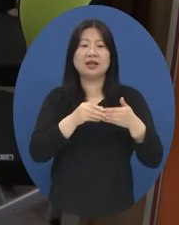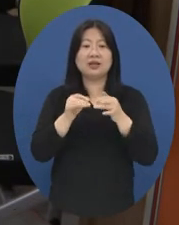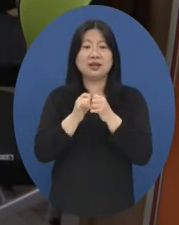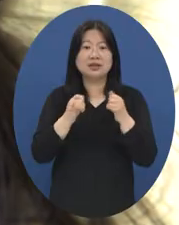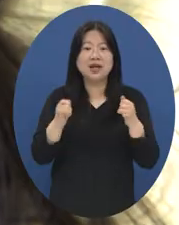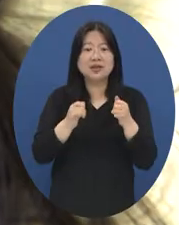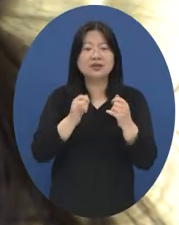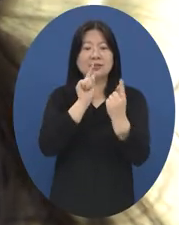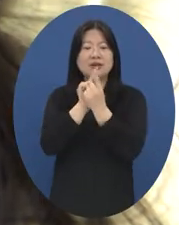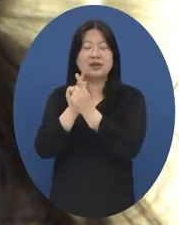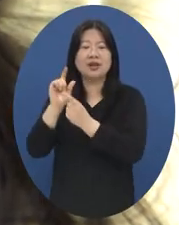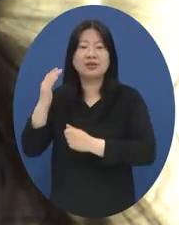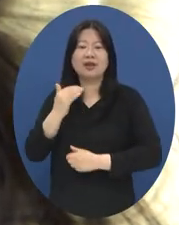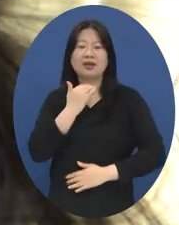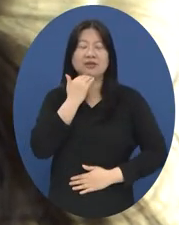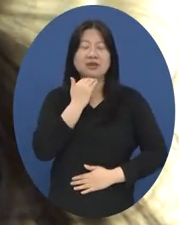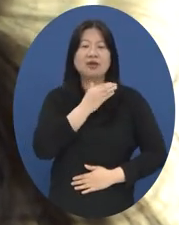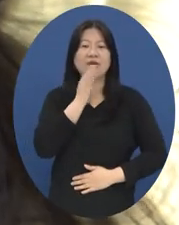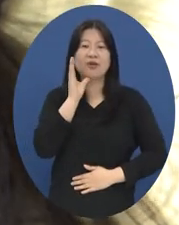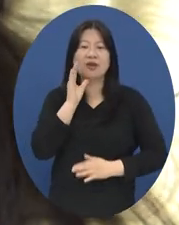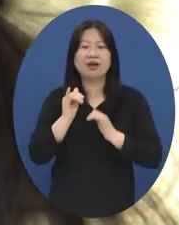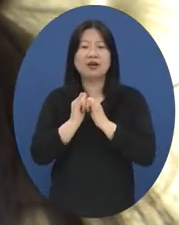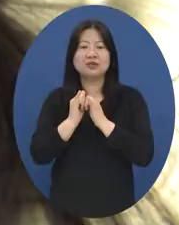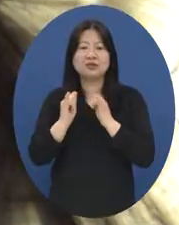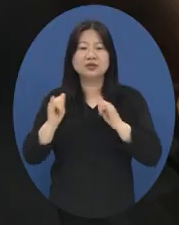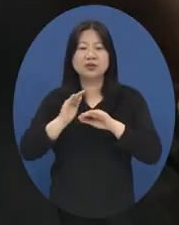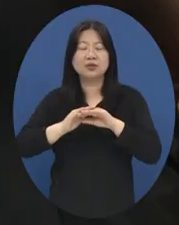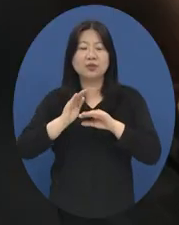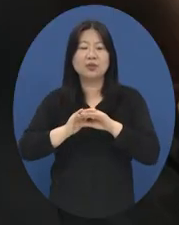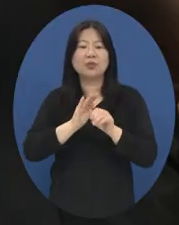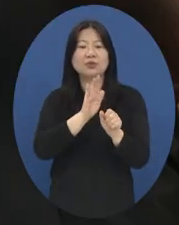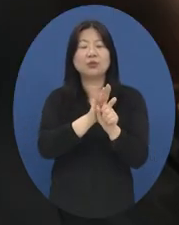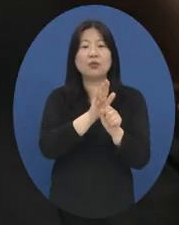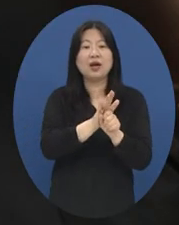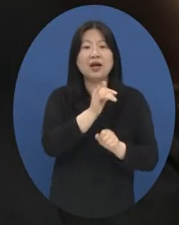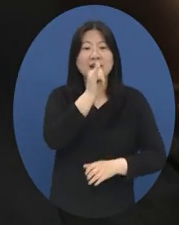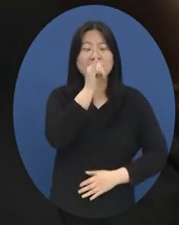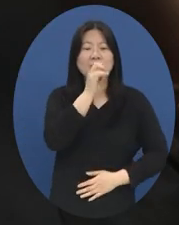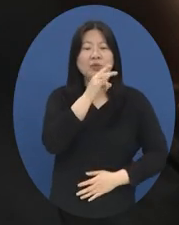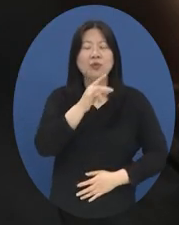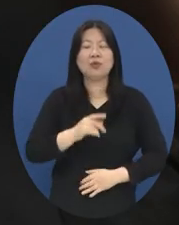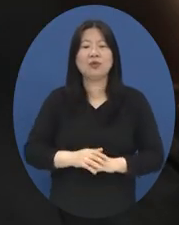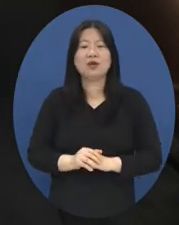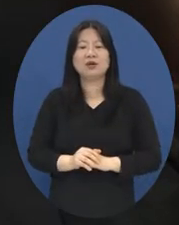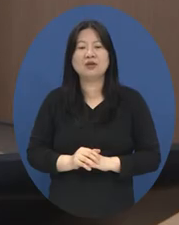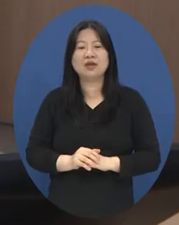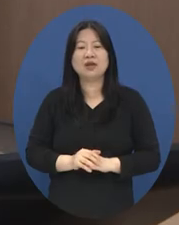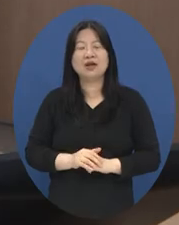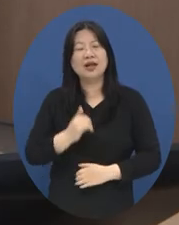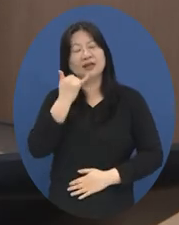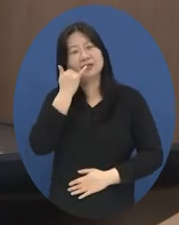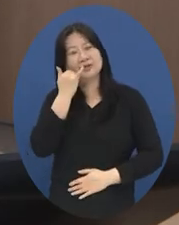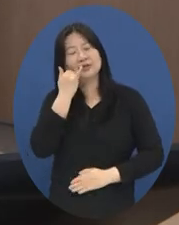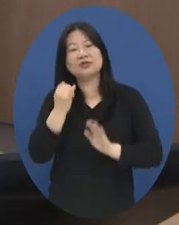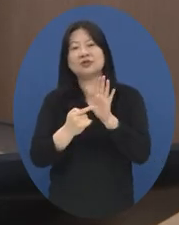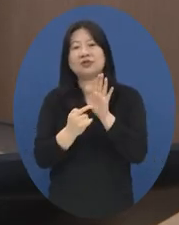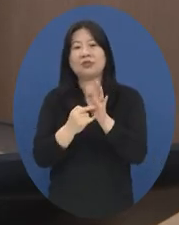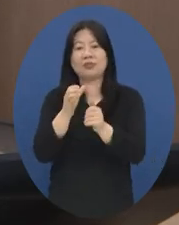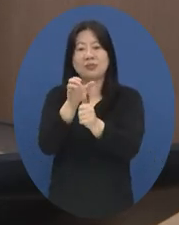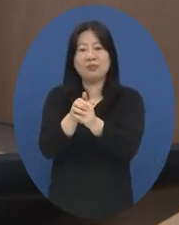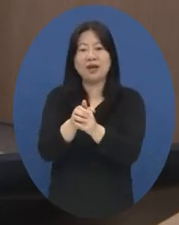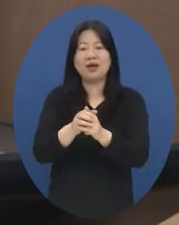띕니다. 나이가 지긋한 어르신의 손이 대주기도 하고 전화응대에 쉴새 없이 안내를 하는가